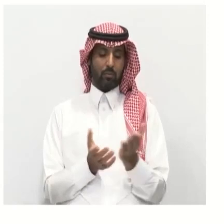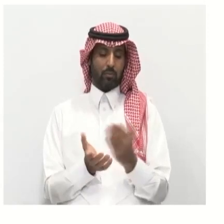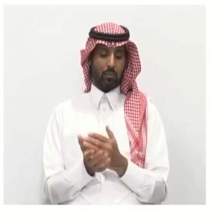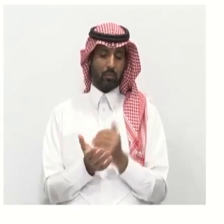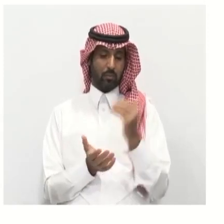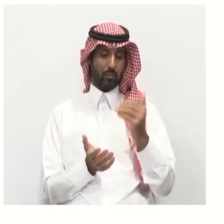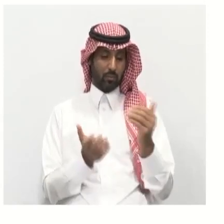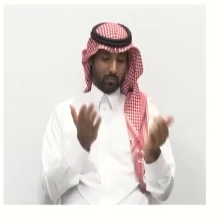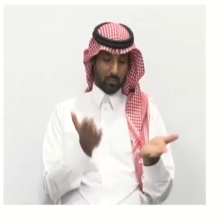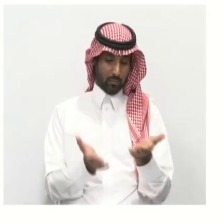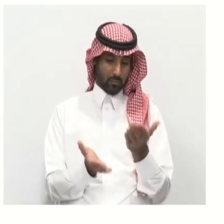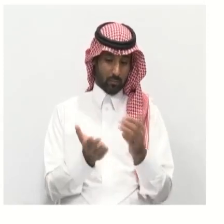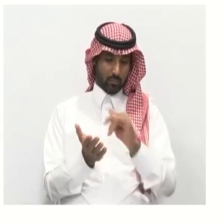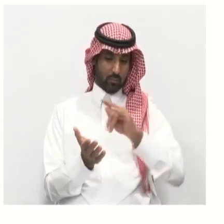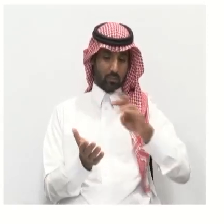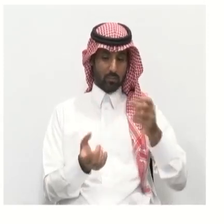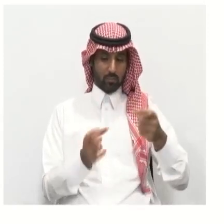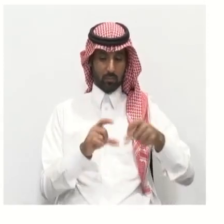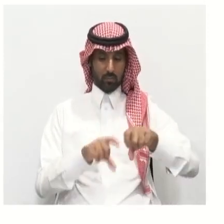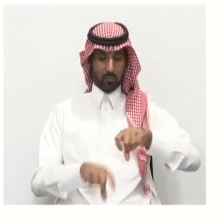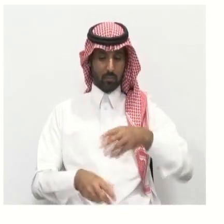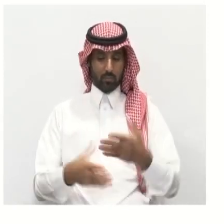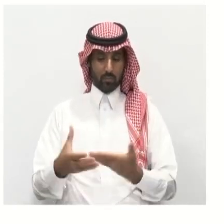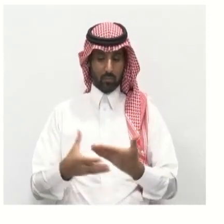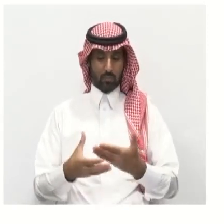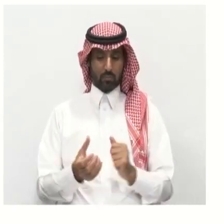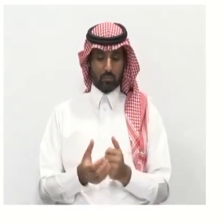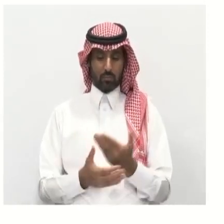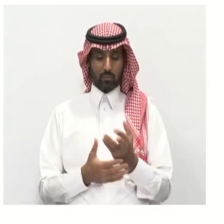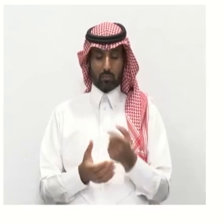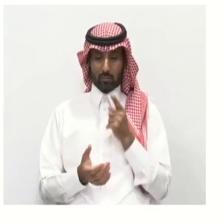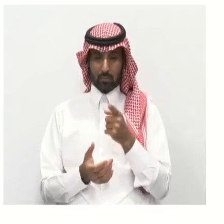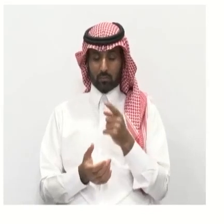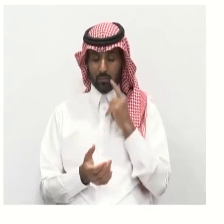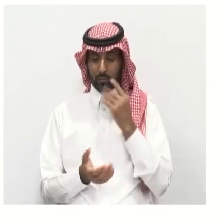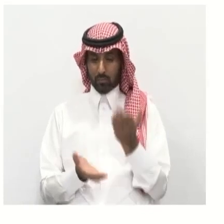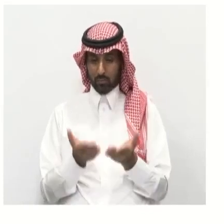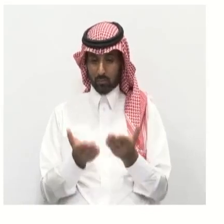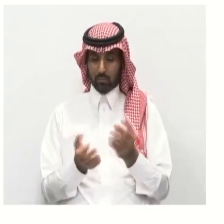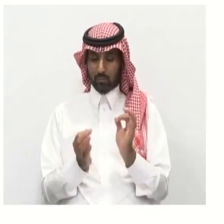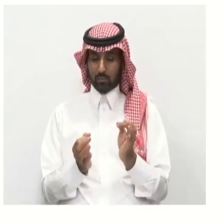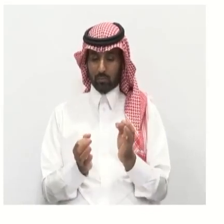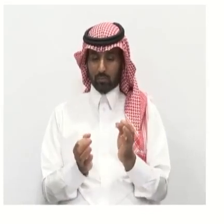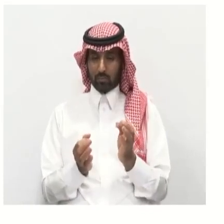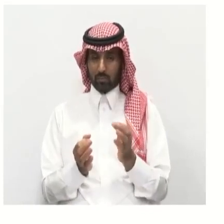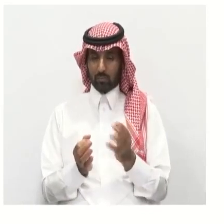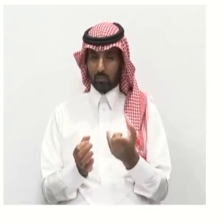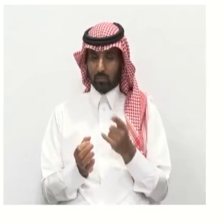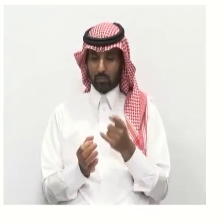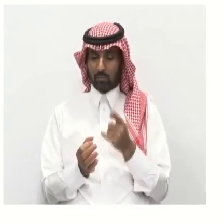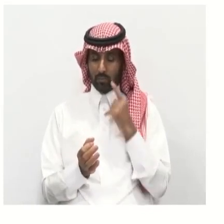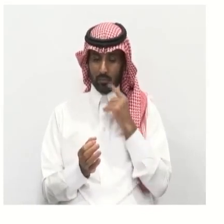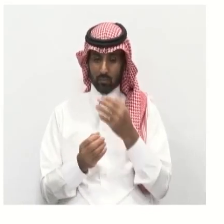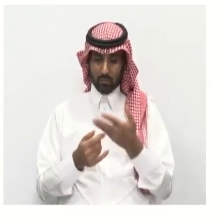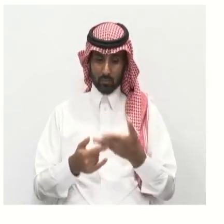لديك معادله كيميائيه كامله المطلوب منك موزونه المطلوب منك ايش المطلوب منك